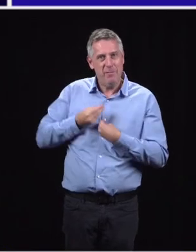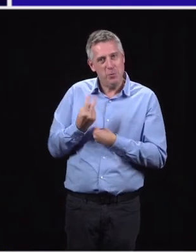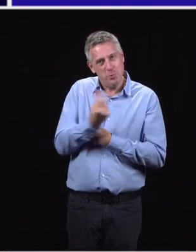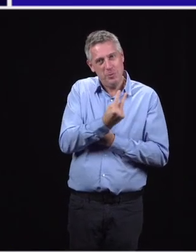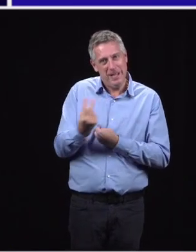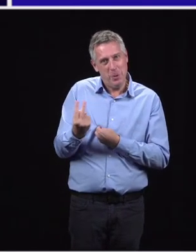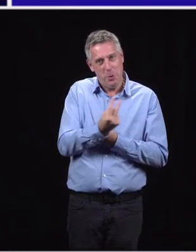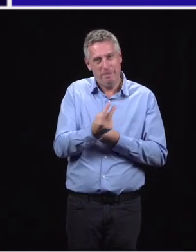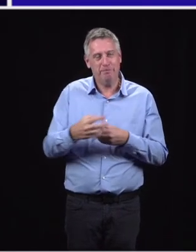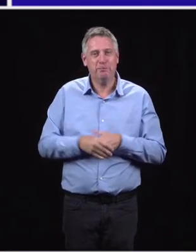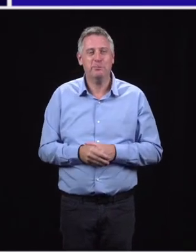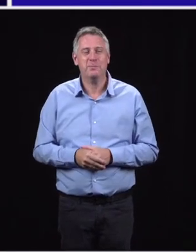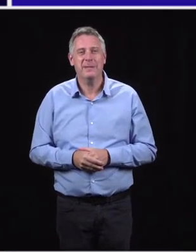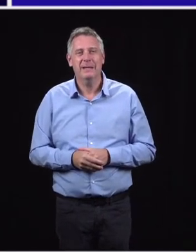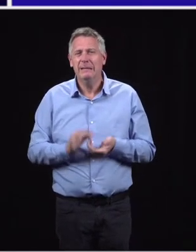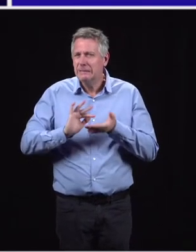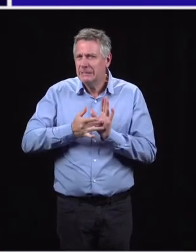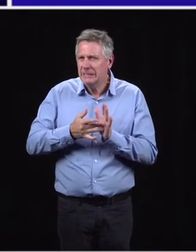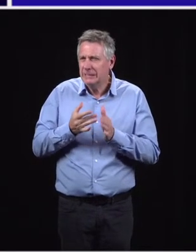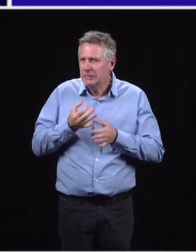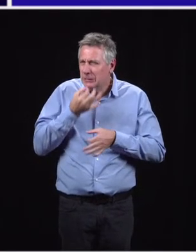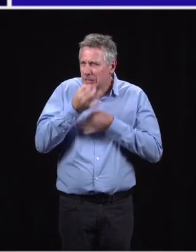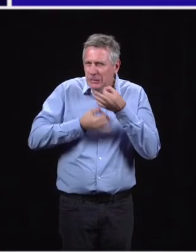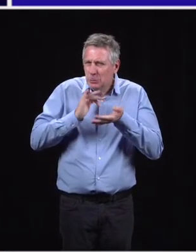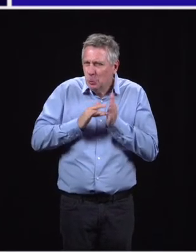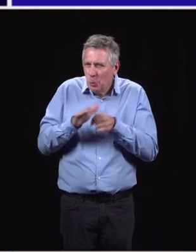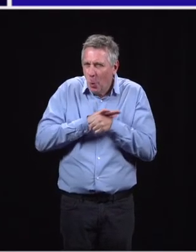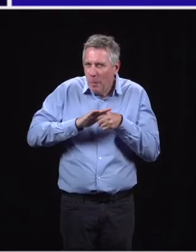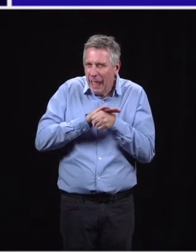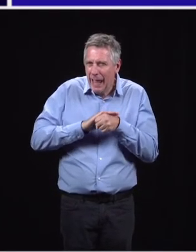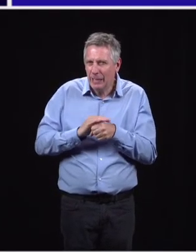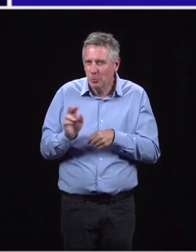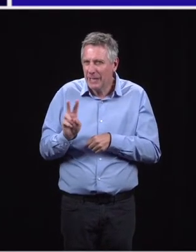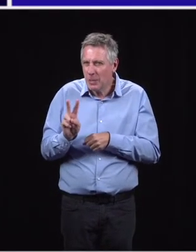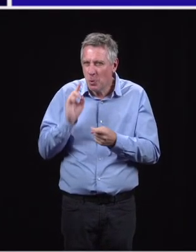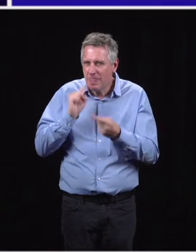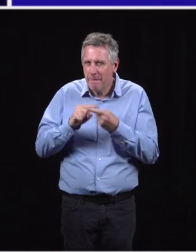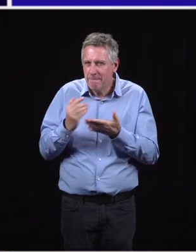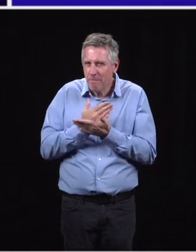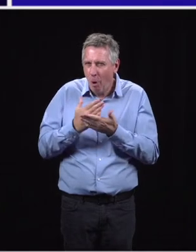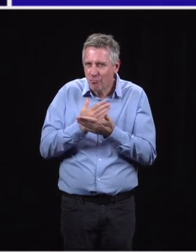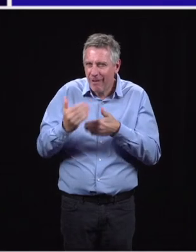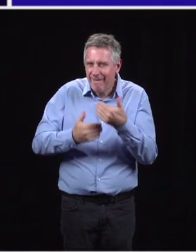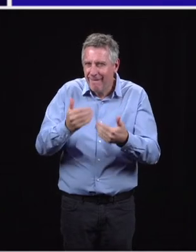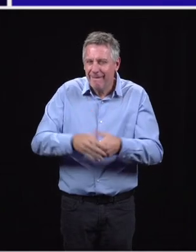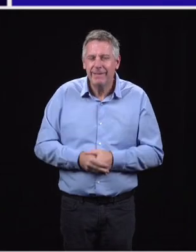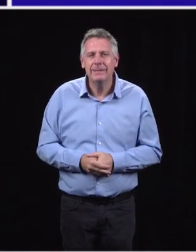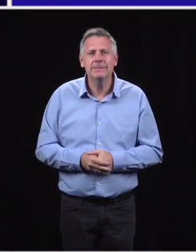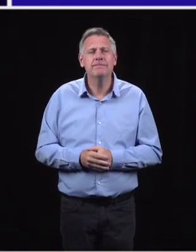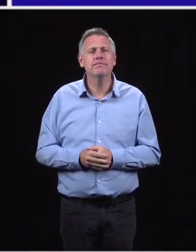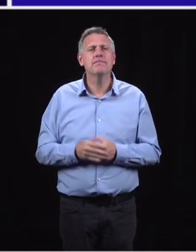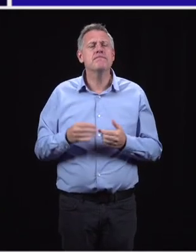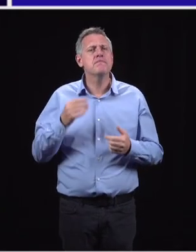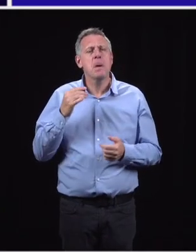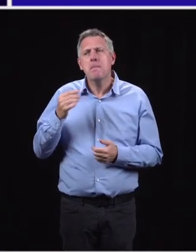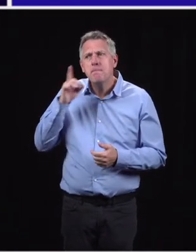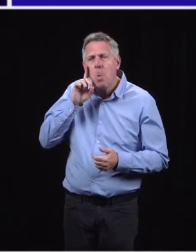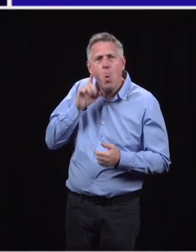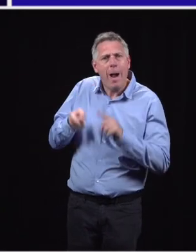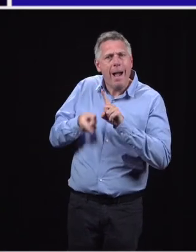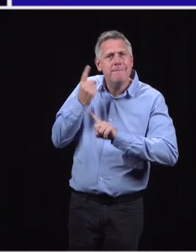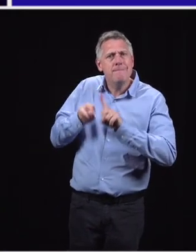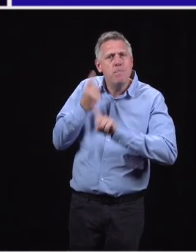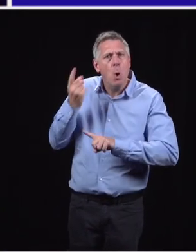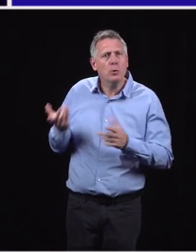vous allez tout nous dire tout nous dire notamment en quoi c'était important peut-être de